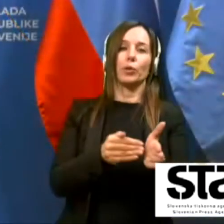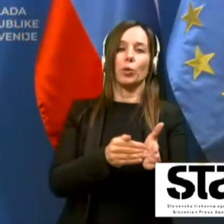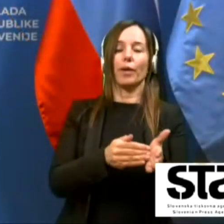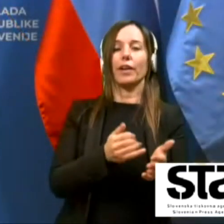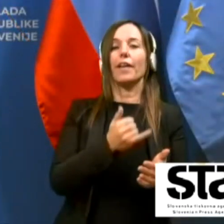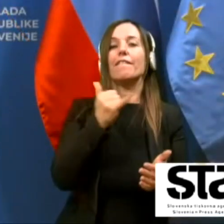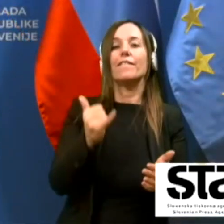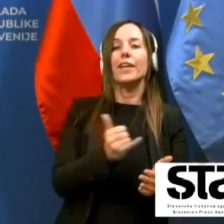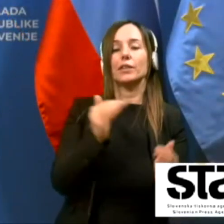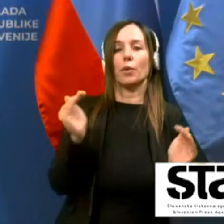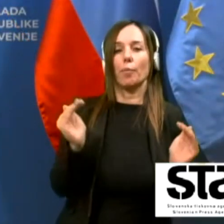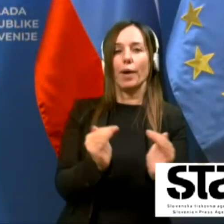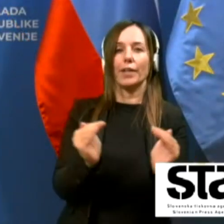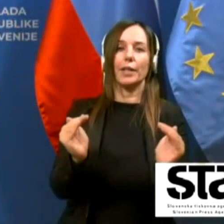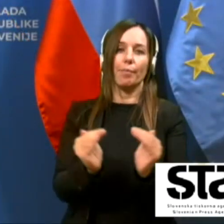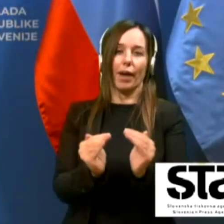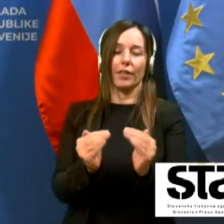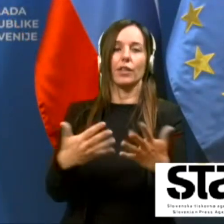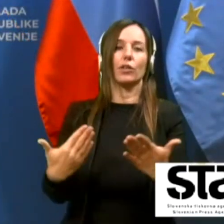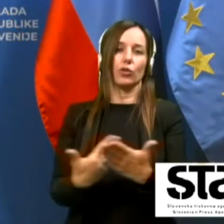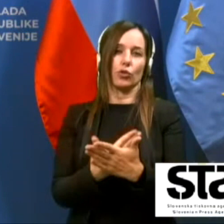manj in manj novih